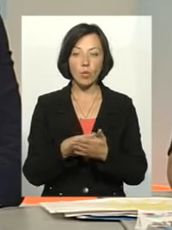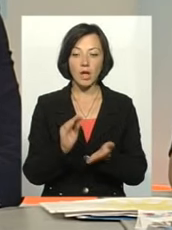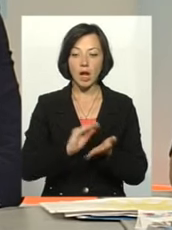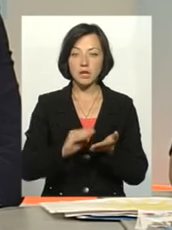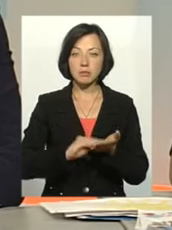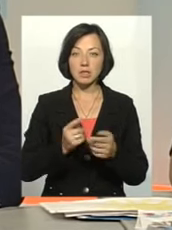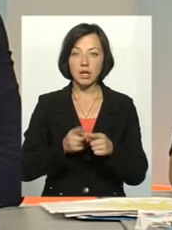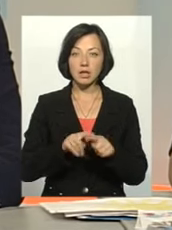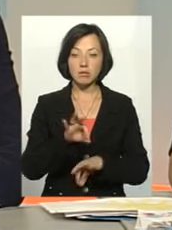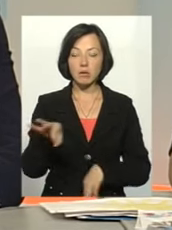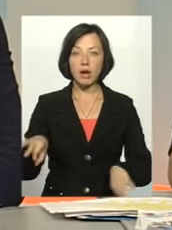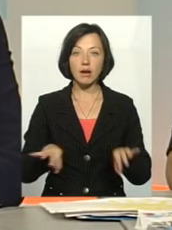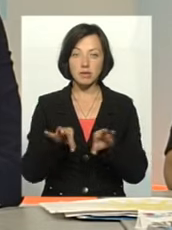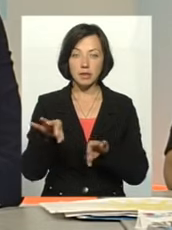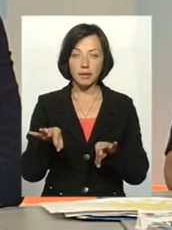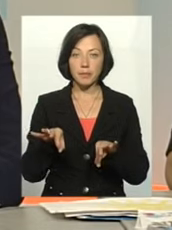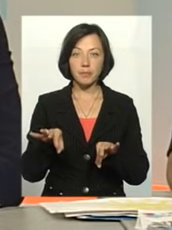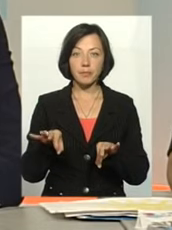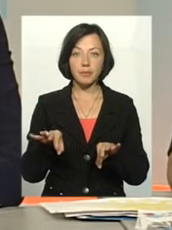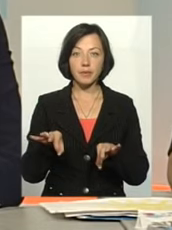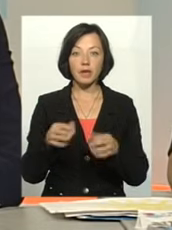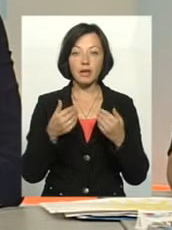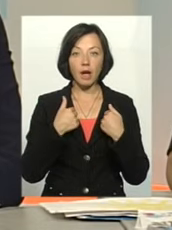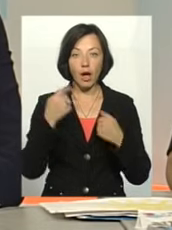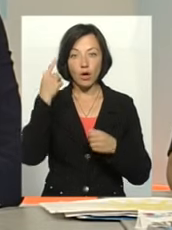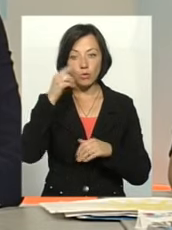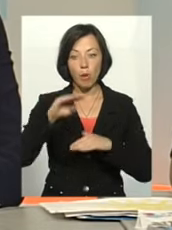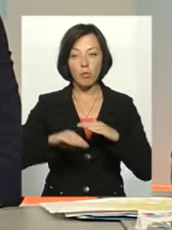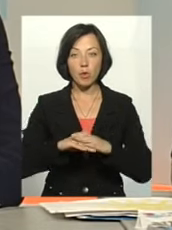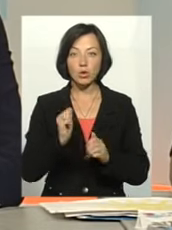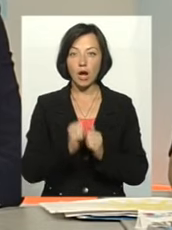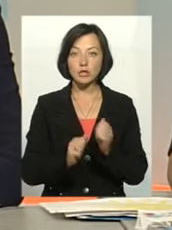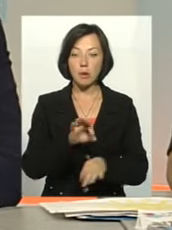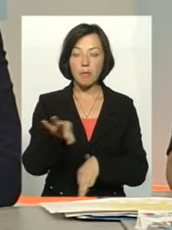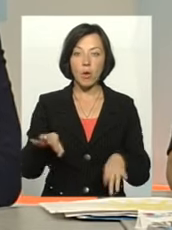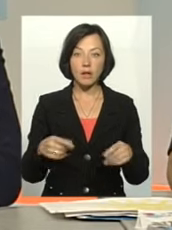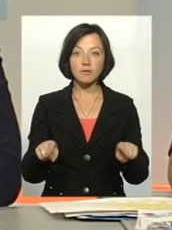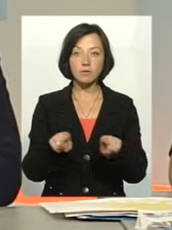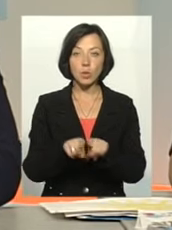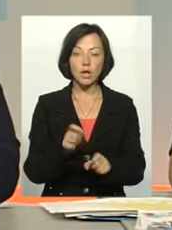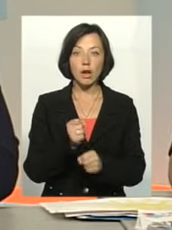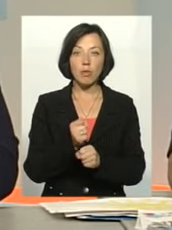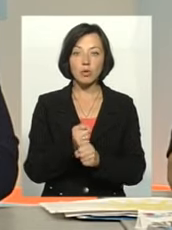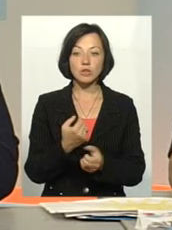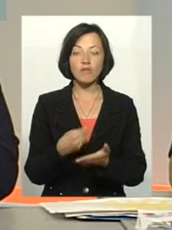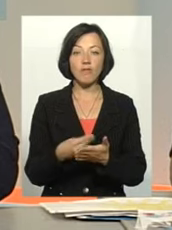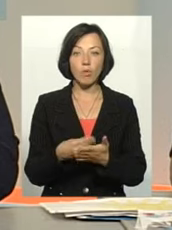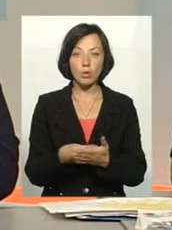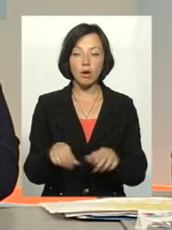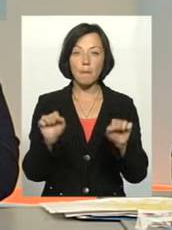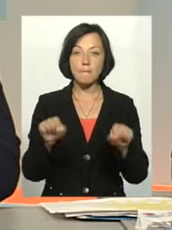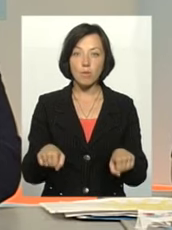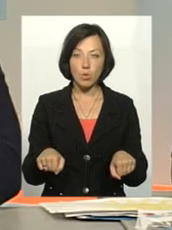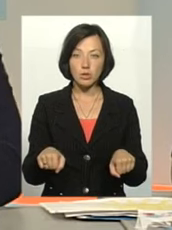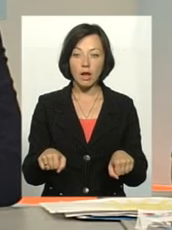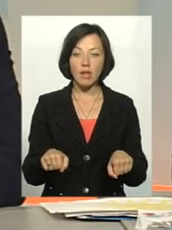этот проект, концепция этого проекта. Я думаю, под каждый проект все-таки работающий фонд, он может